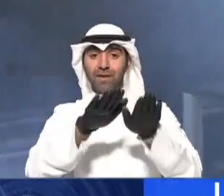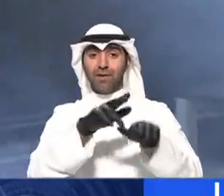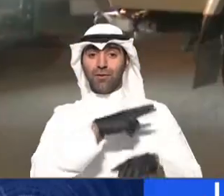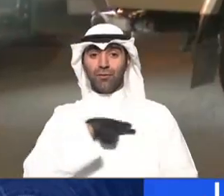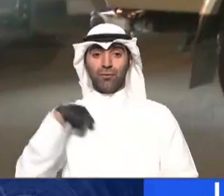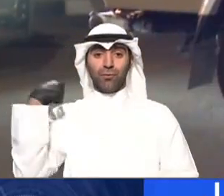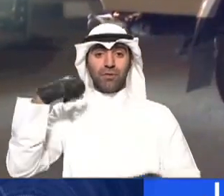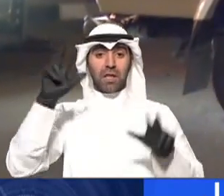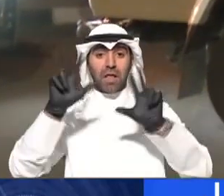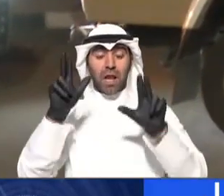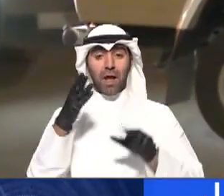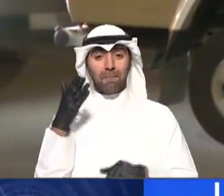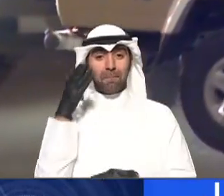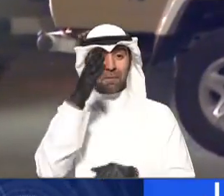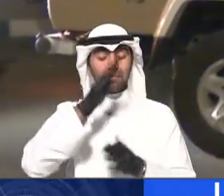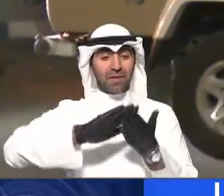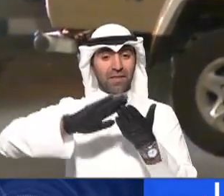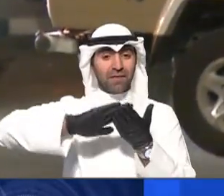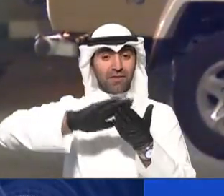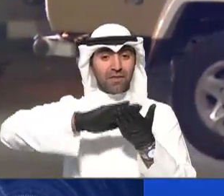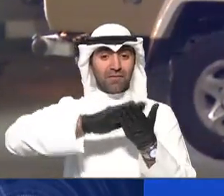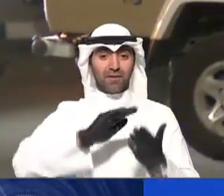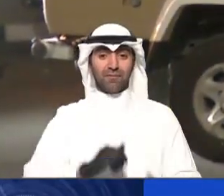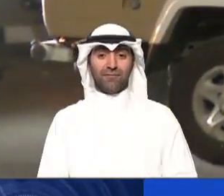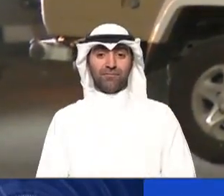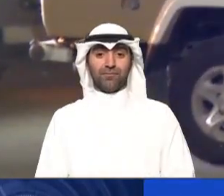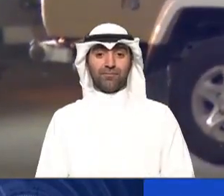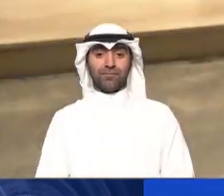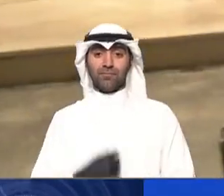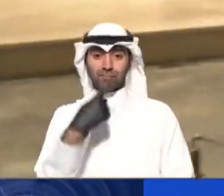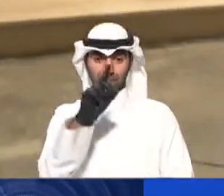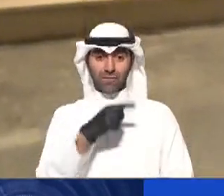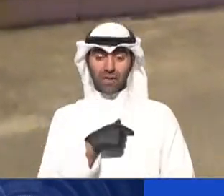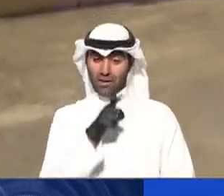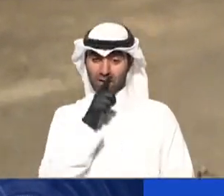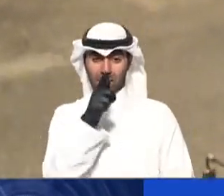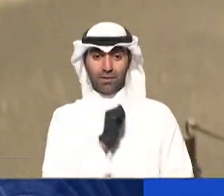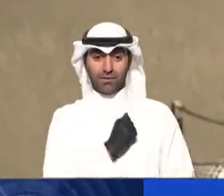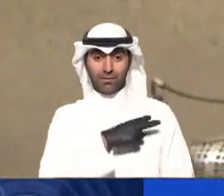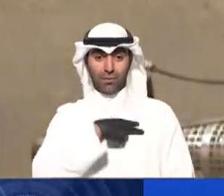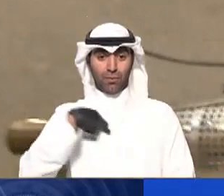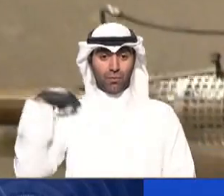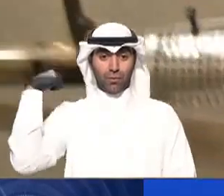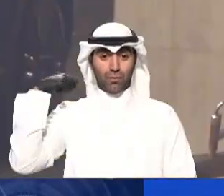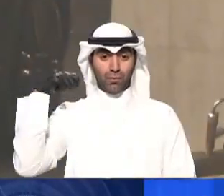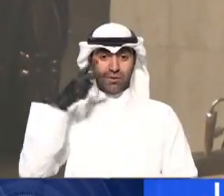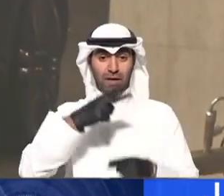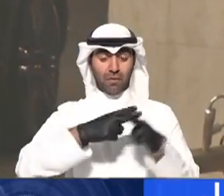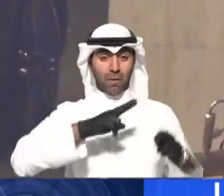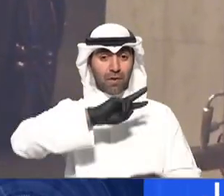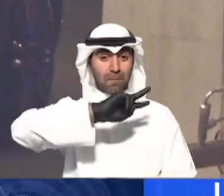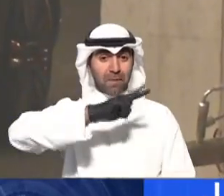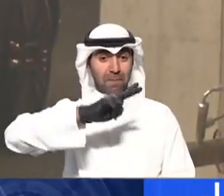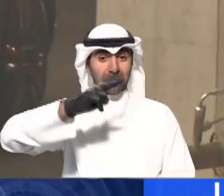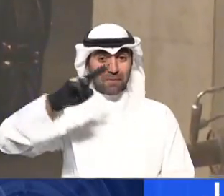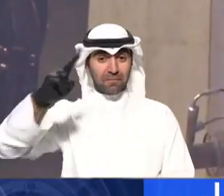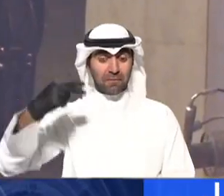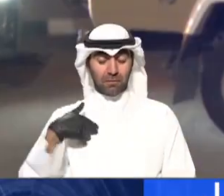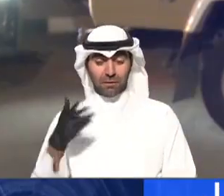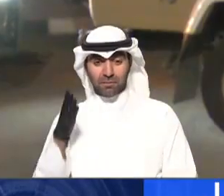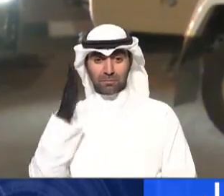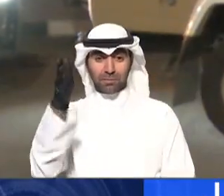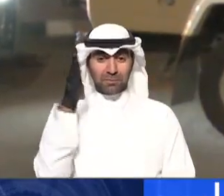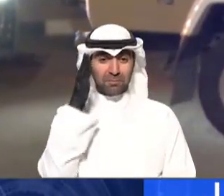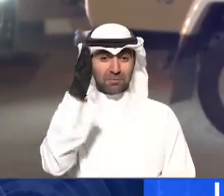للبيئة. تم تعقيم معظم وزارات الدولة، وزارة الكهرباء والماء، وزارة الأشغال، جزء من وزارة الداخلية.